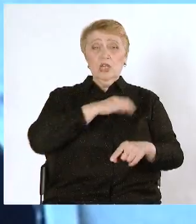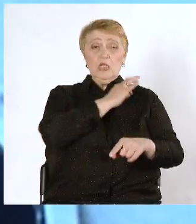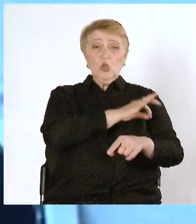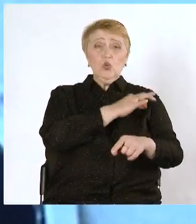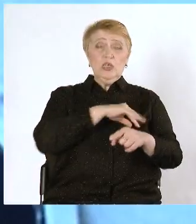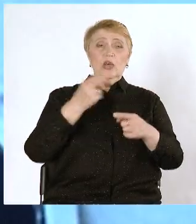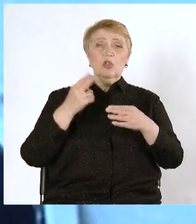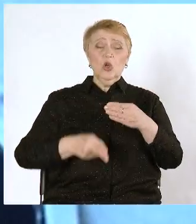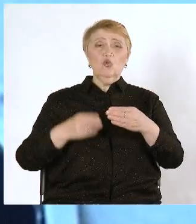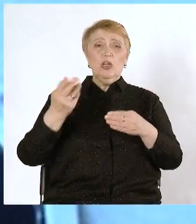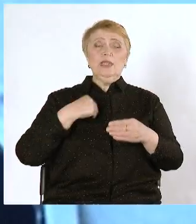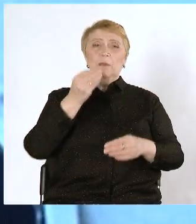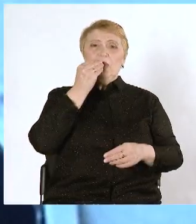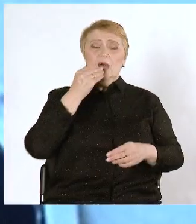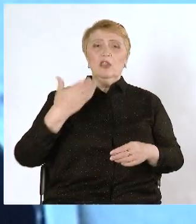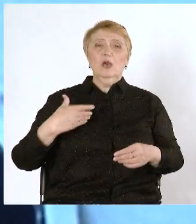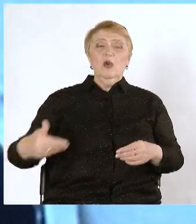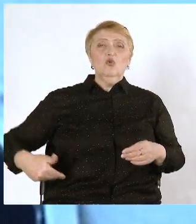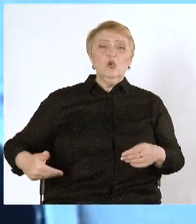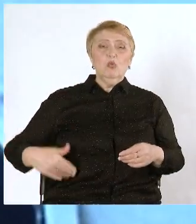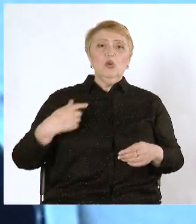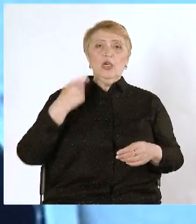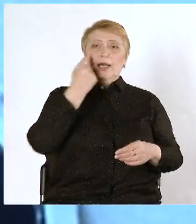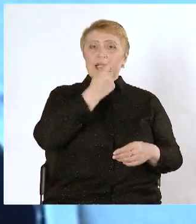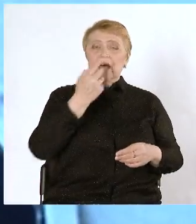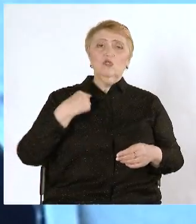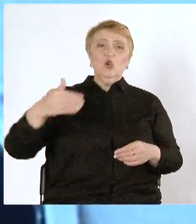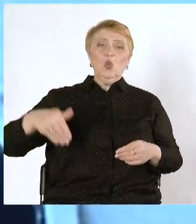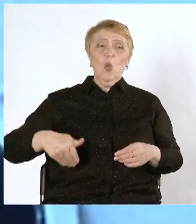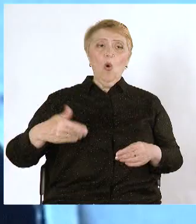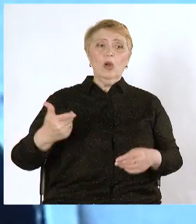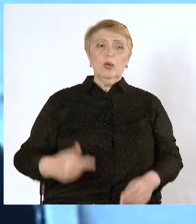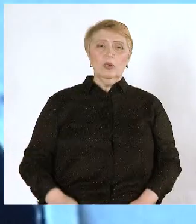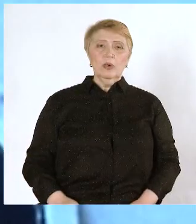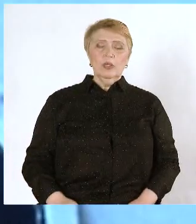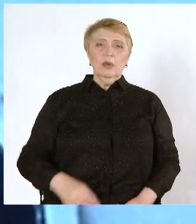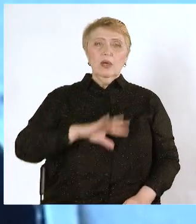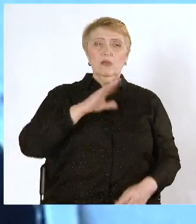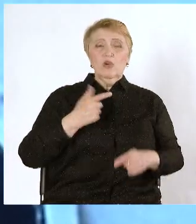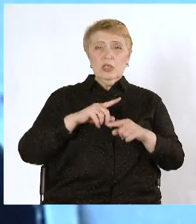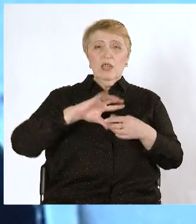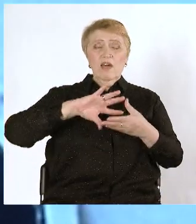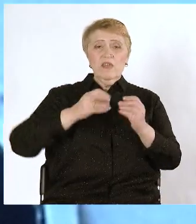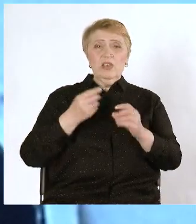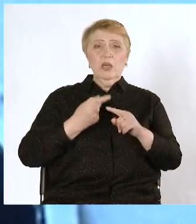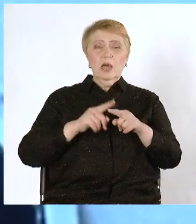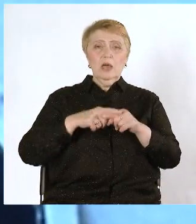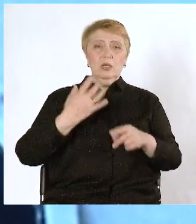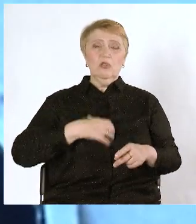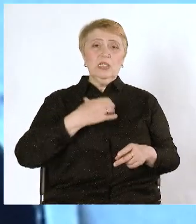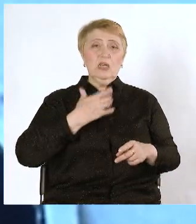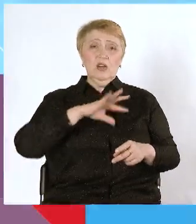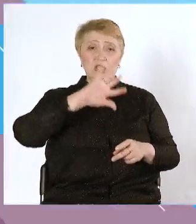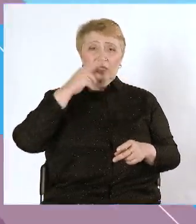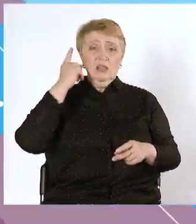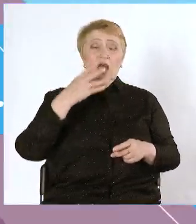нарушается питание почек глаз ног и вот все эти страшные осложнения сахарного диабета про которые все